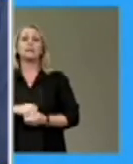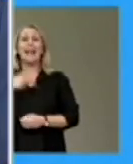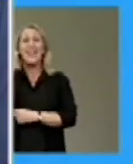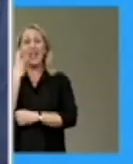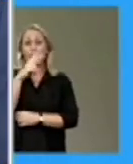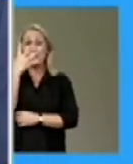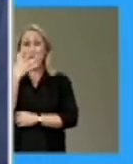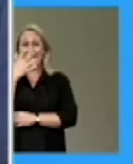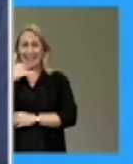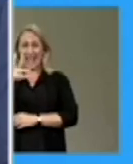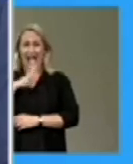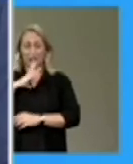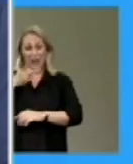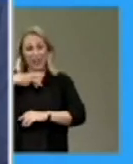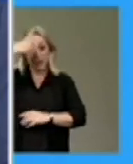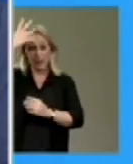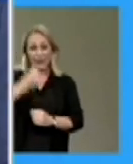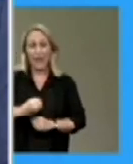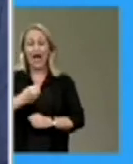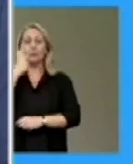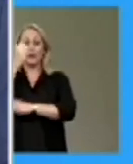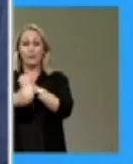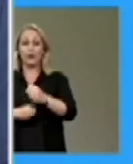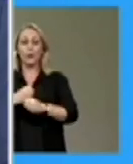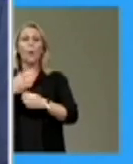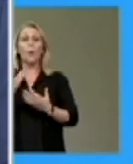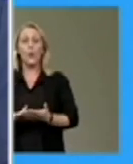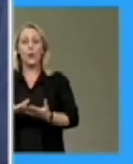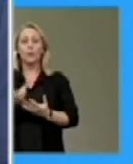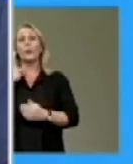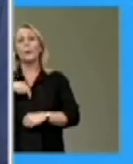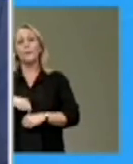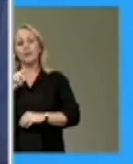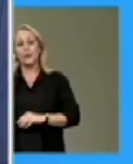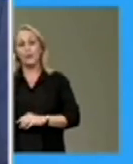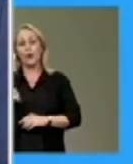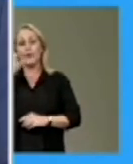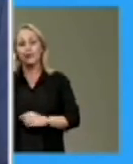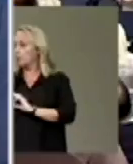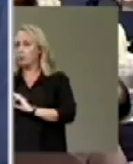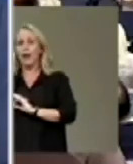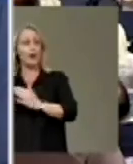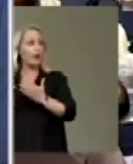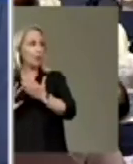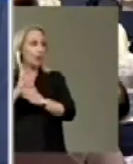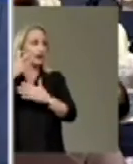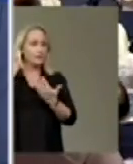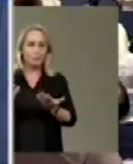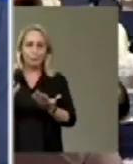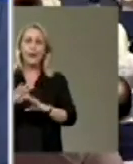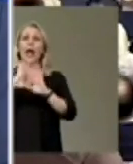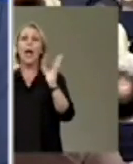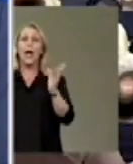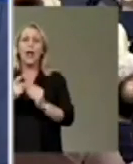5 κατοστάρικα και ο μισθός δηλαδή το το ο μισός μισθός πηγαίνει μόνο